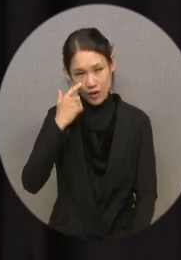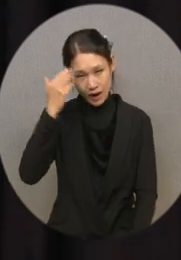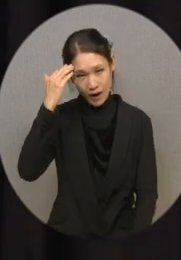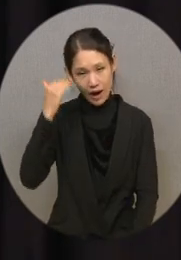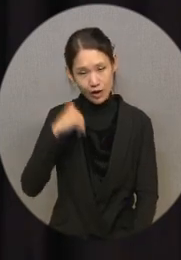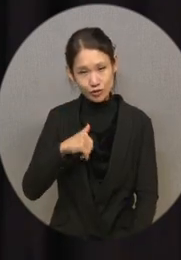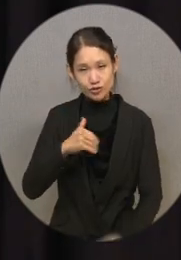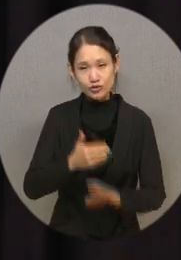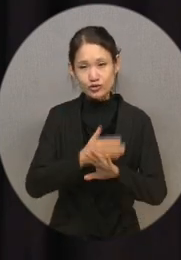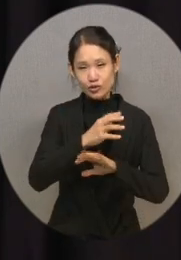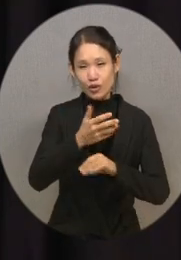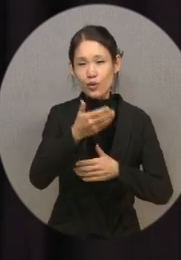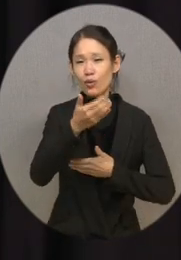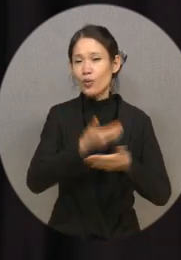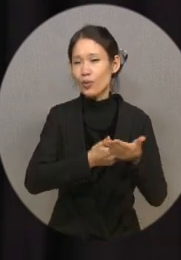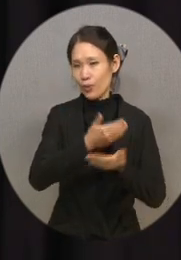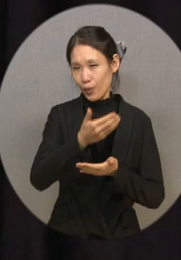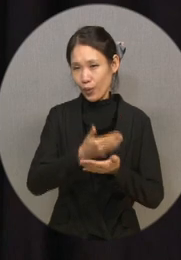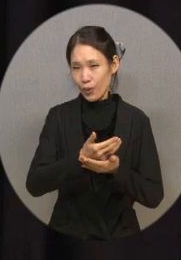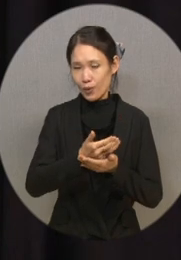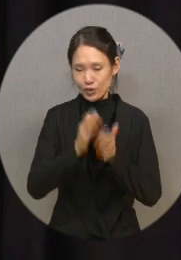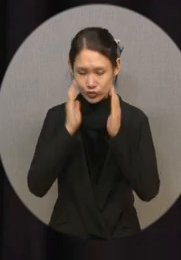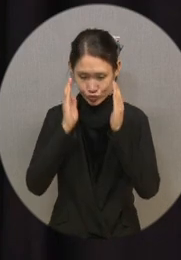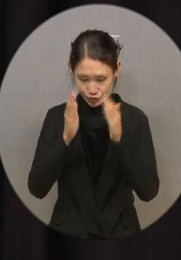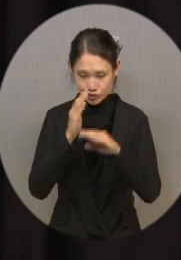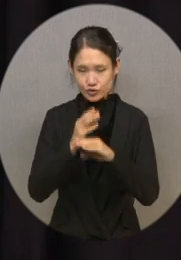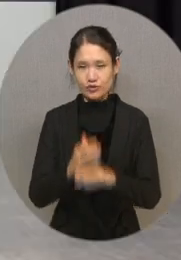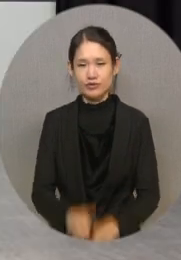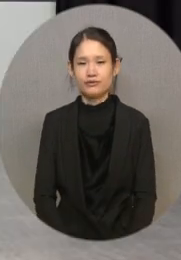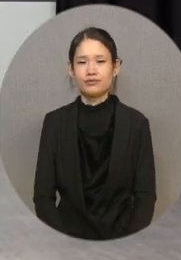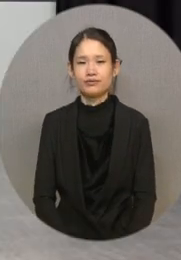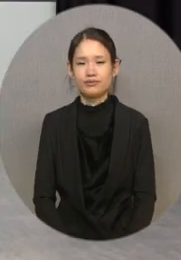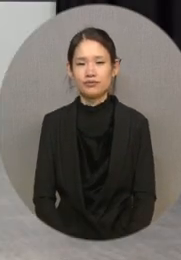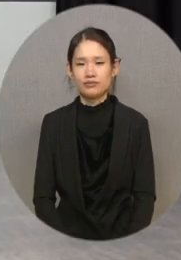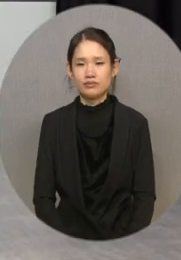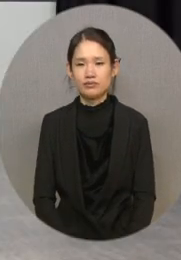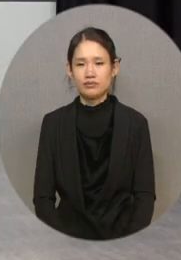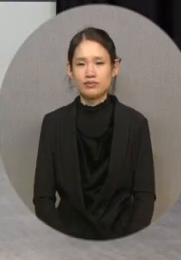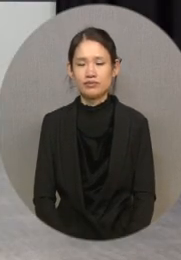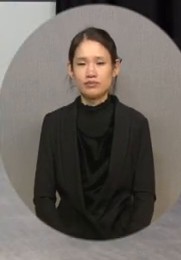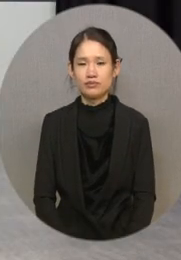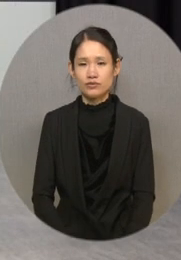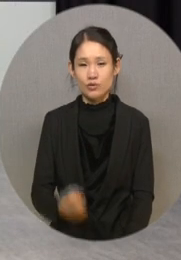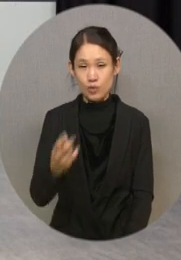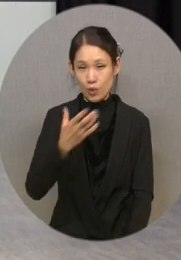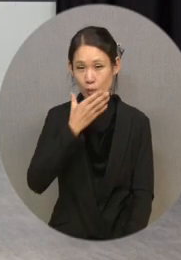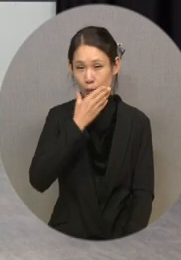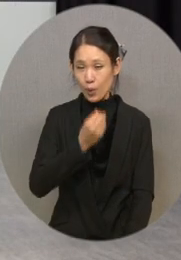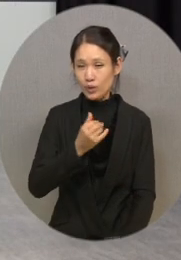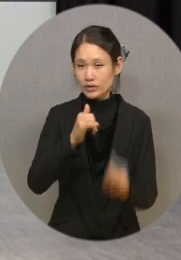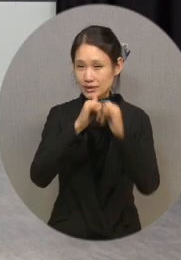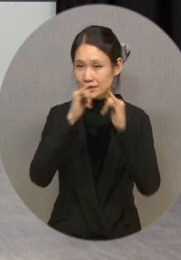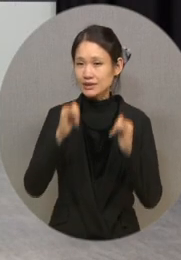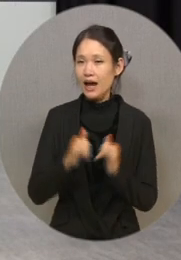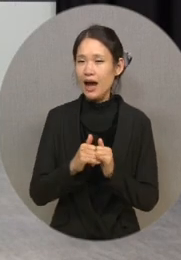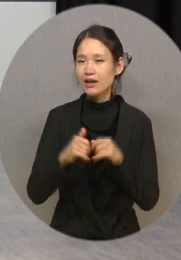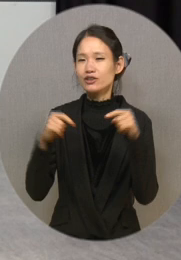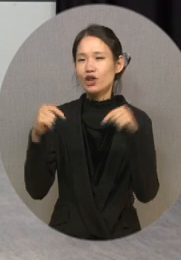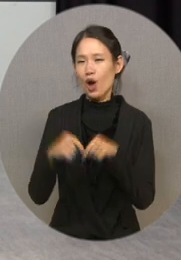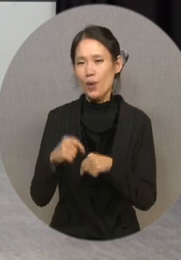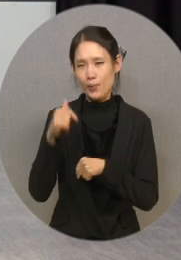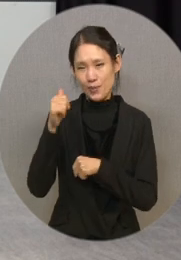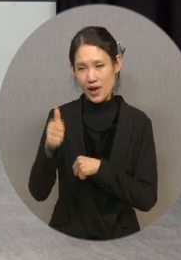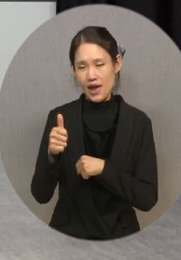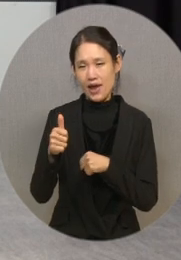교류 관계 좀 역점을 뒀습니다. 또 그러시고 또 복지사